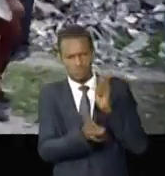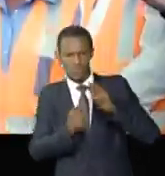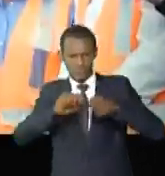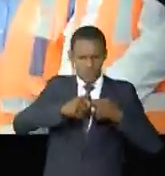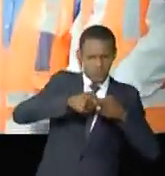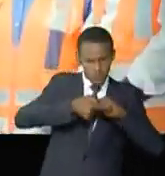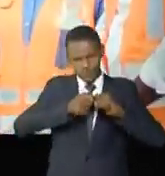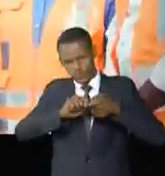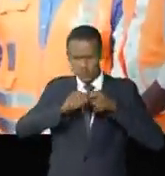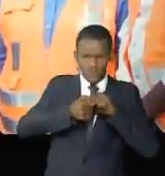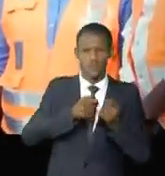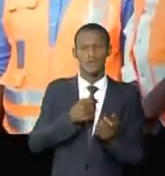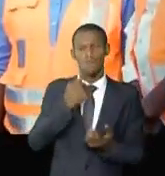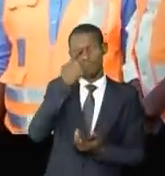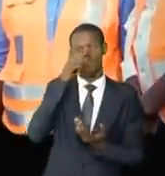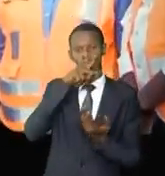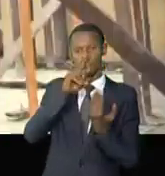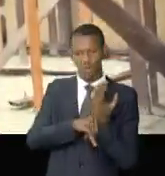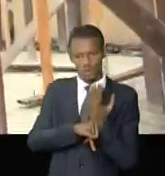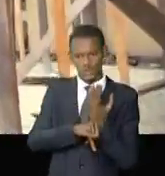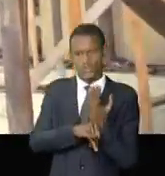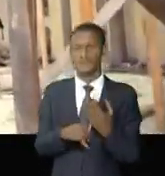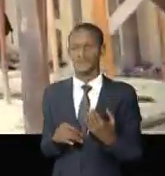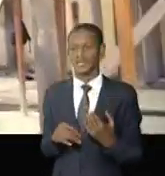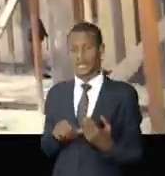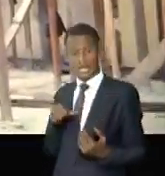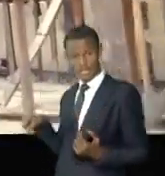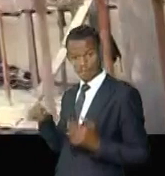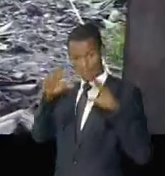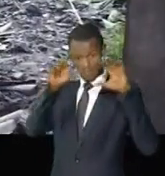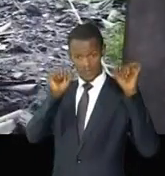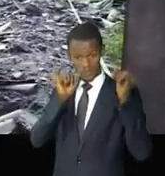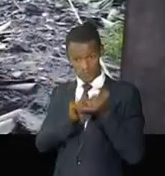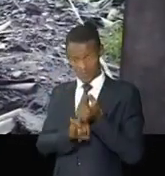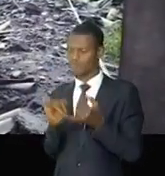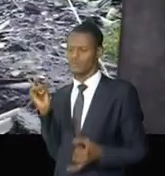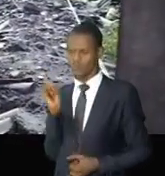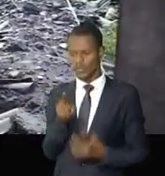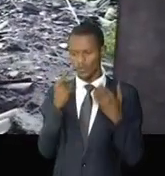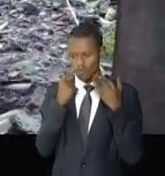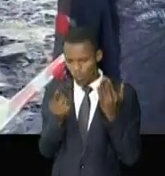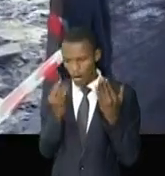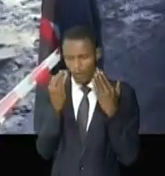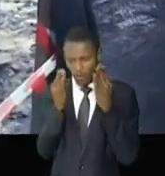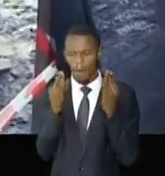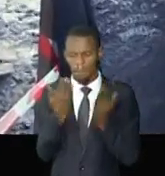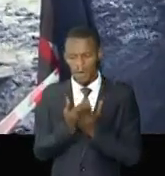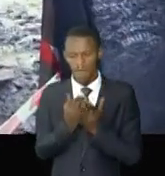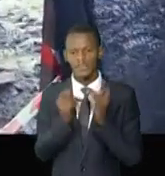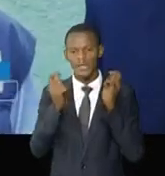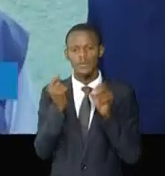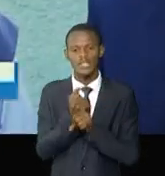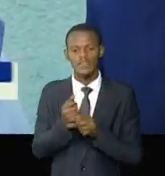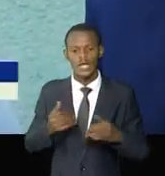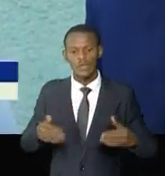toutes les parties prenantes. Pour cette première phase, outre la construction, les travaux ont porté sur l'assainissement du site. Nous